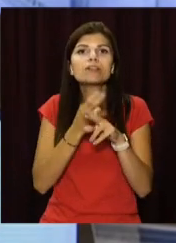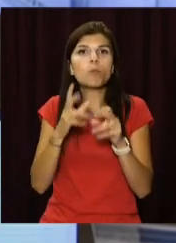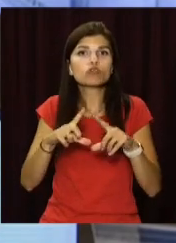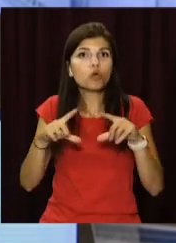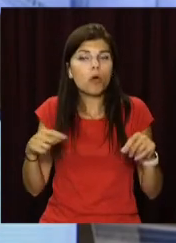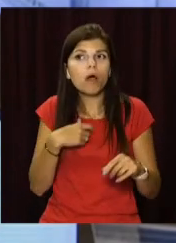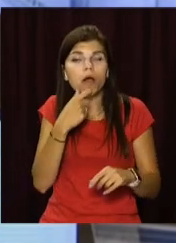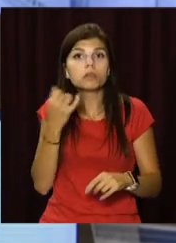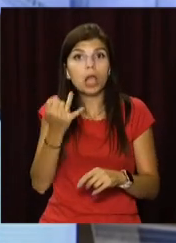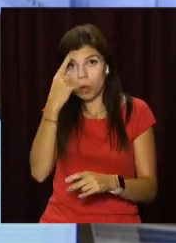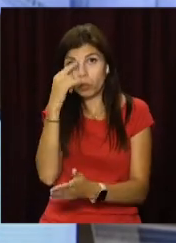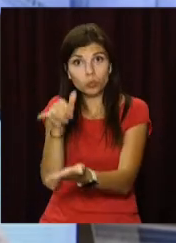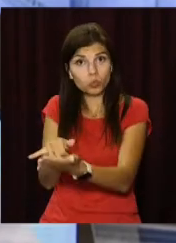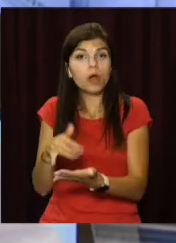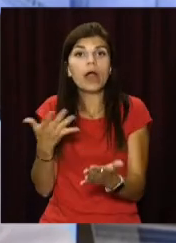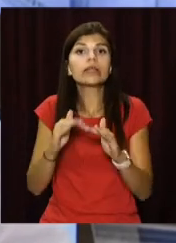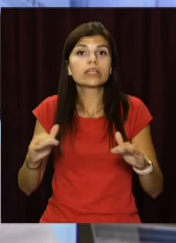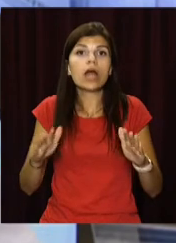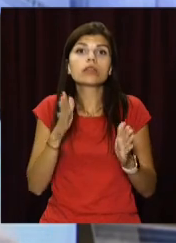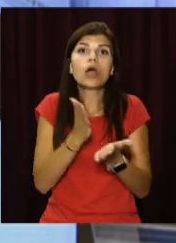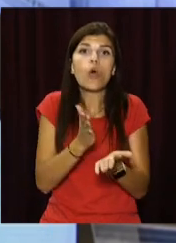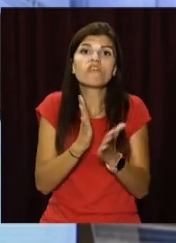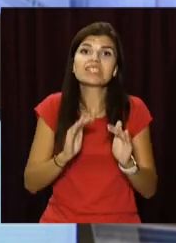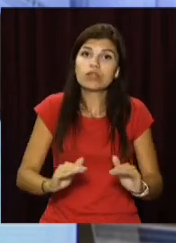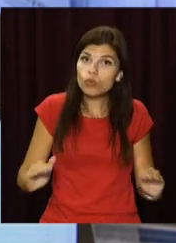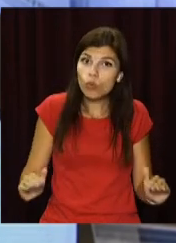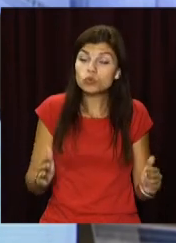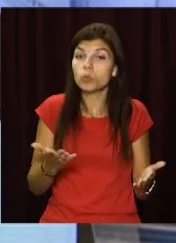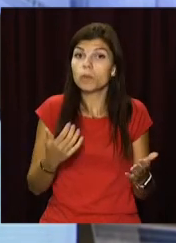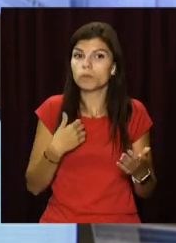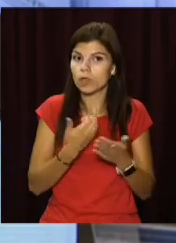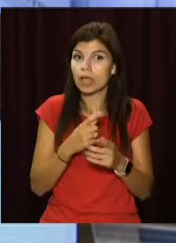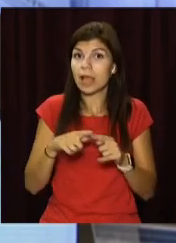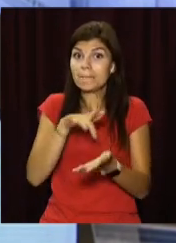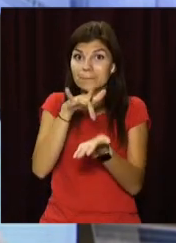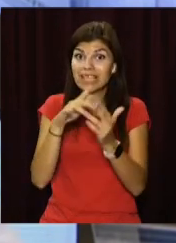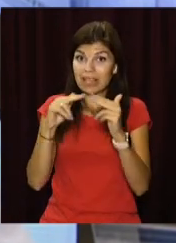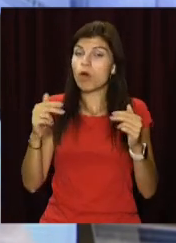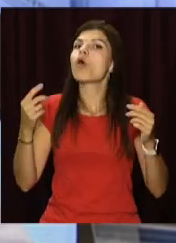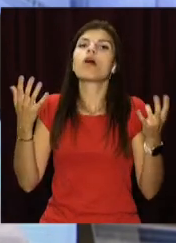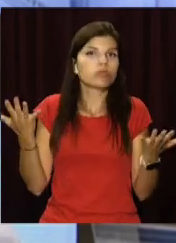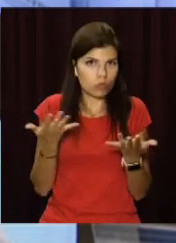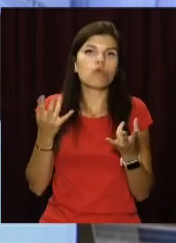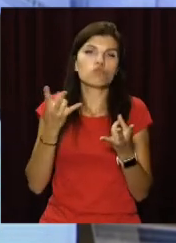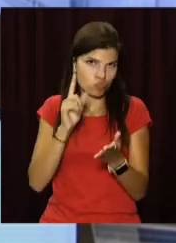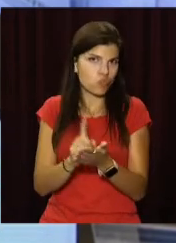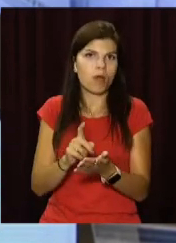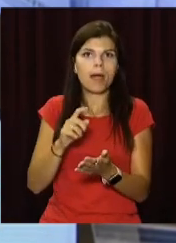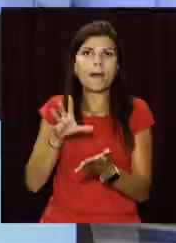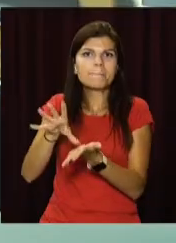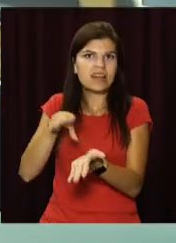в плані безпеки дітлахів, які знаходяться в садочках. І ще раз наголошую, що це місто, з якого потрібно брати приклад.